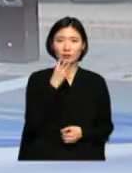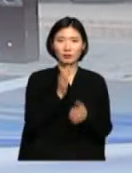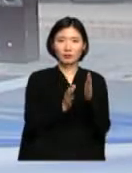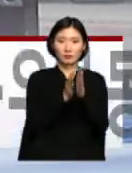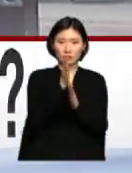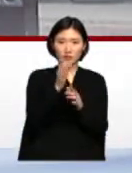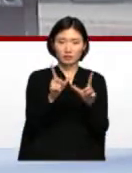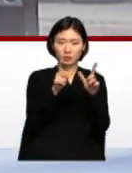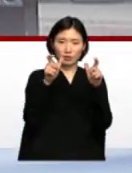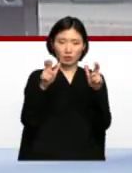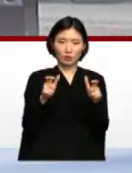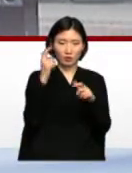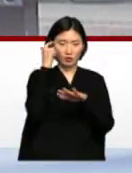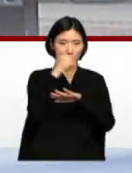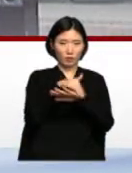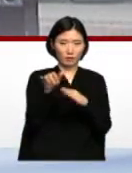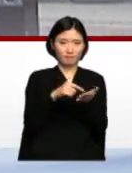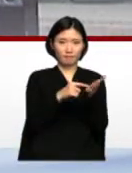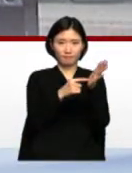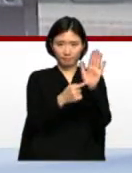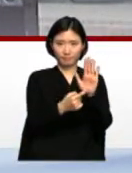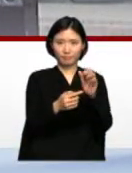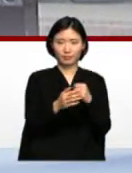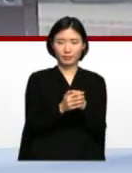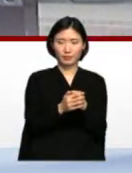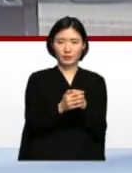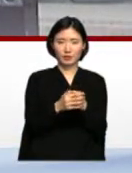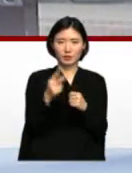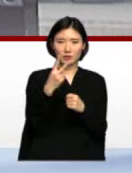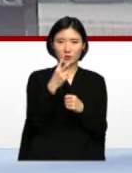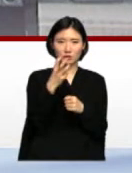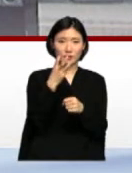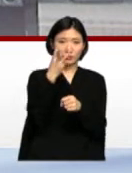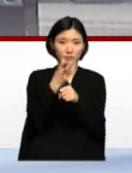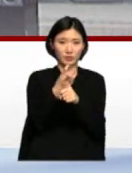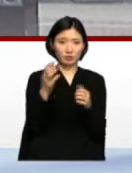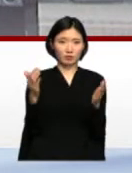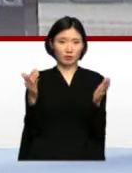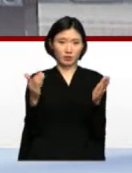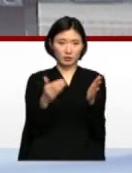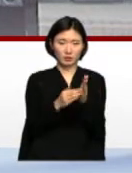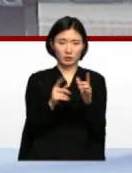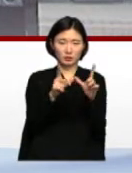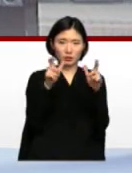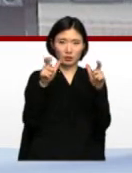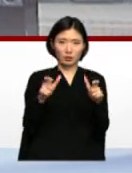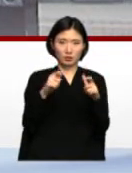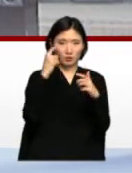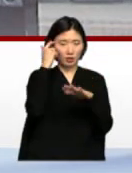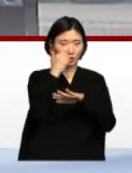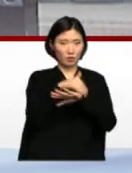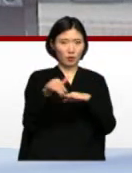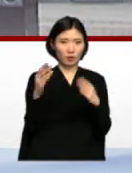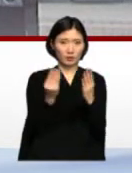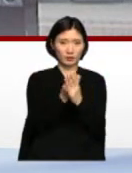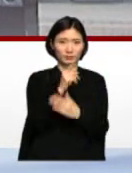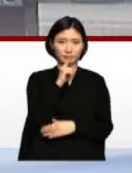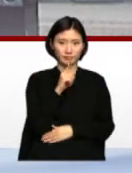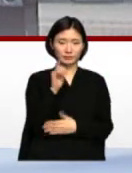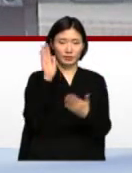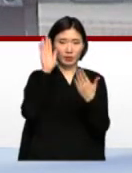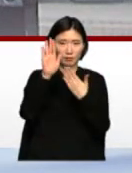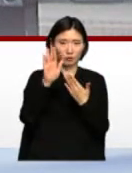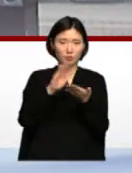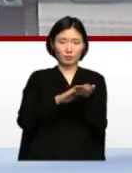서울시가 서울 생활권 계획을 발표했습니다. 오는 2030년까지 생활권 계획을 완성한다는 건데요.